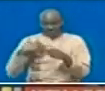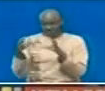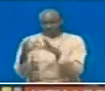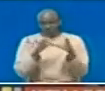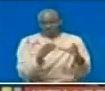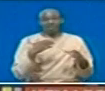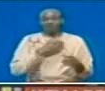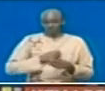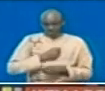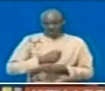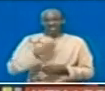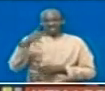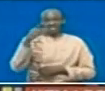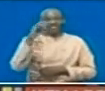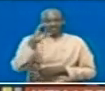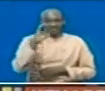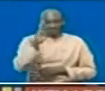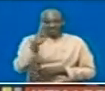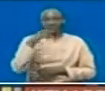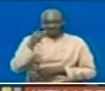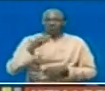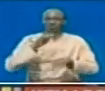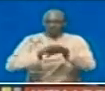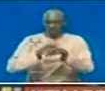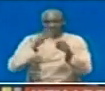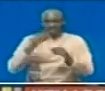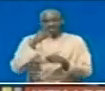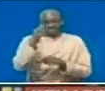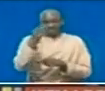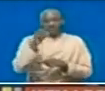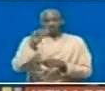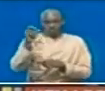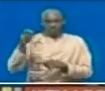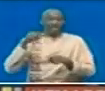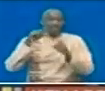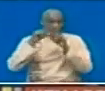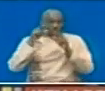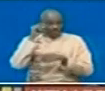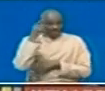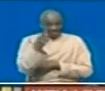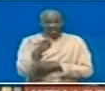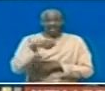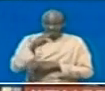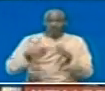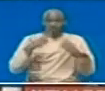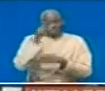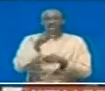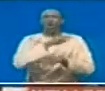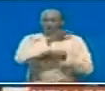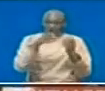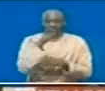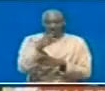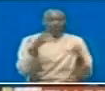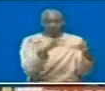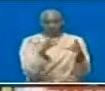upande kunradhi, KCB walianza vyema mashindano ya Driftwoods jijini Mombasa. Wanabenki hao walishinda mechi zote za makundi